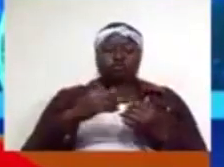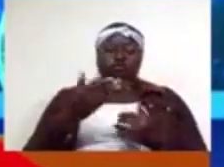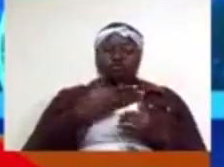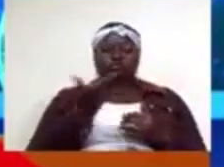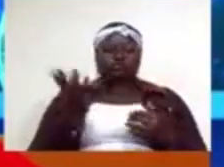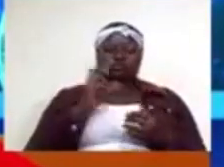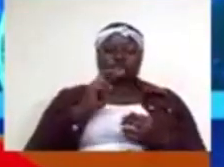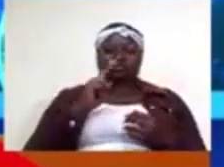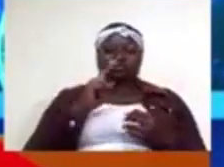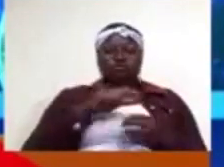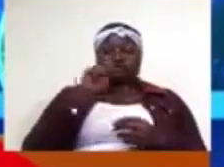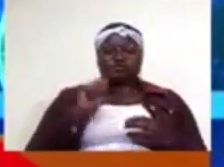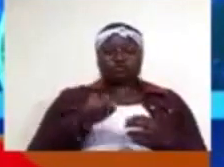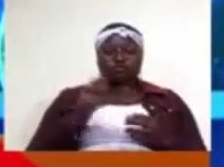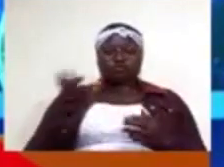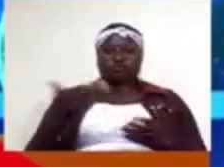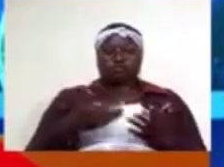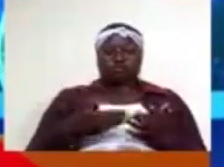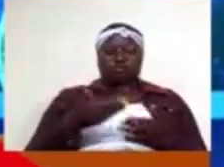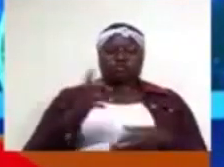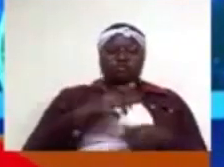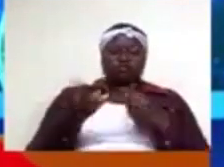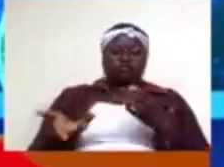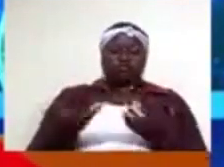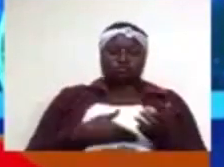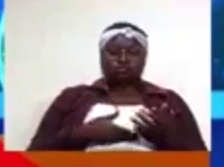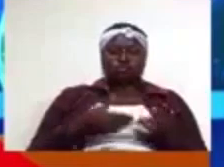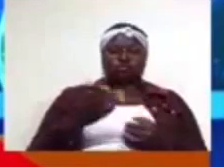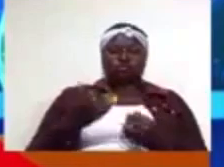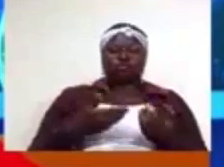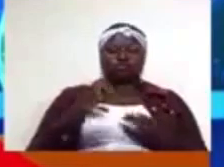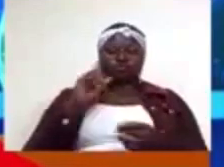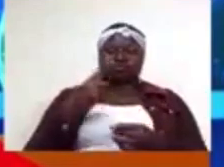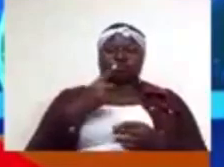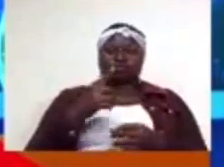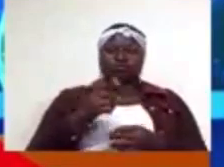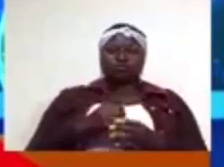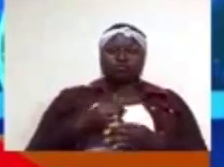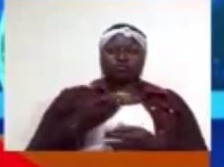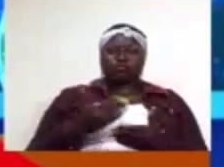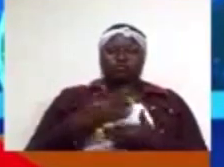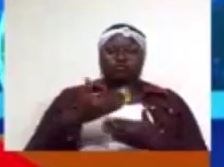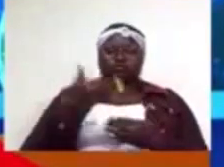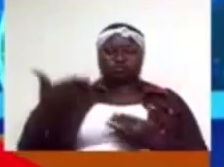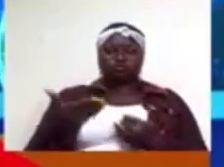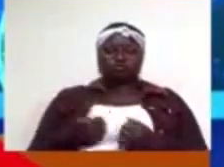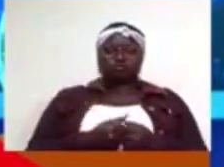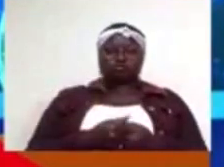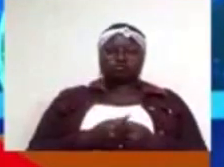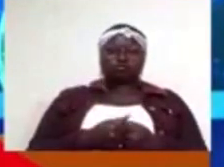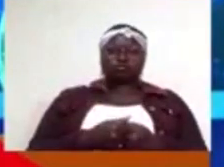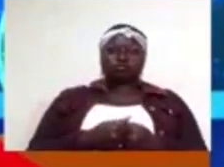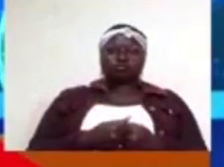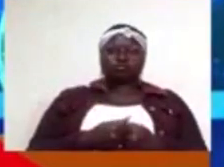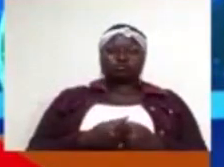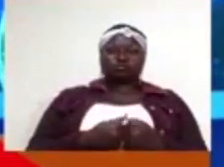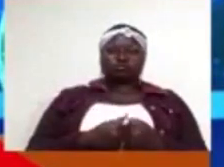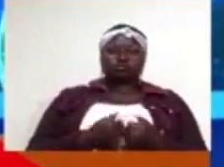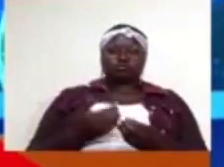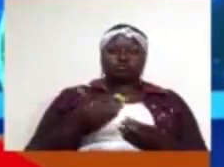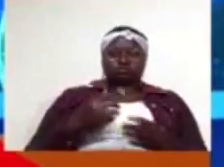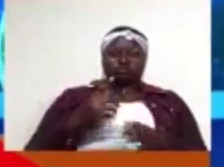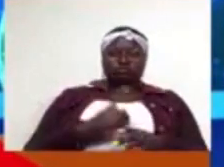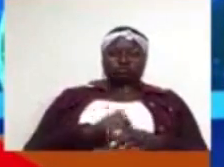kiurio giothe ukoro kiuria na nitugukorwo tugigucokeria mutamboini imwe kwemwe tugithie na mbere ica ikuhe